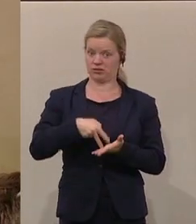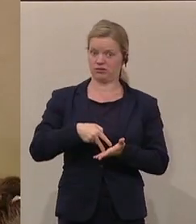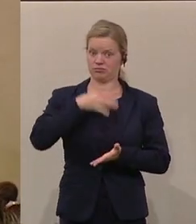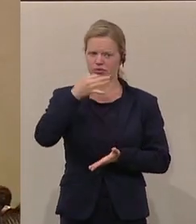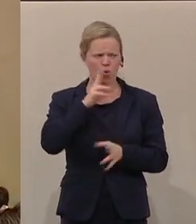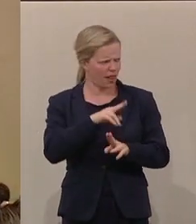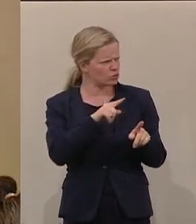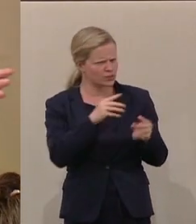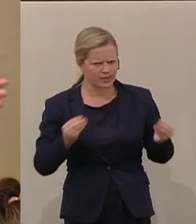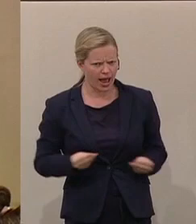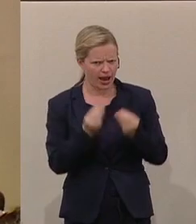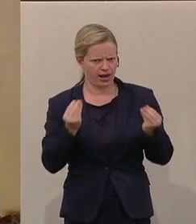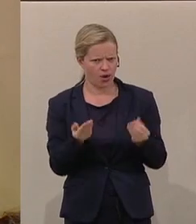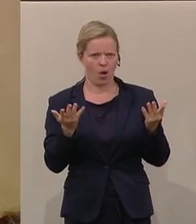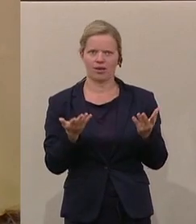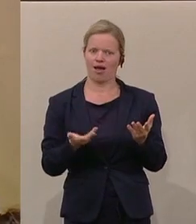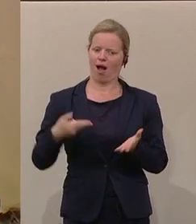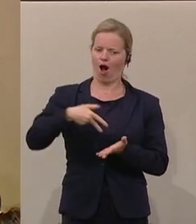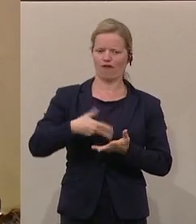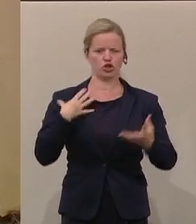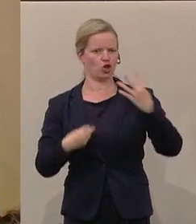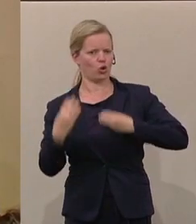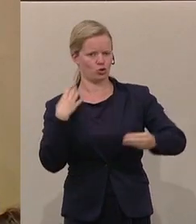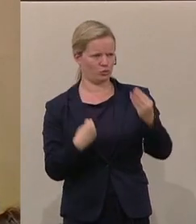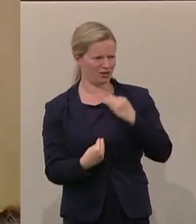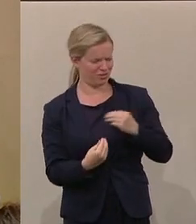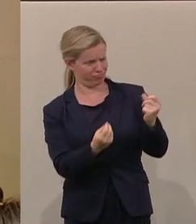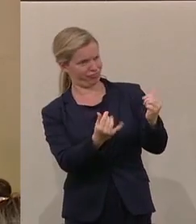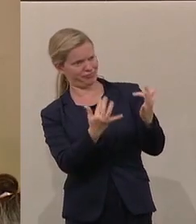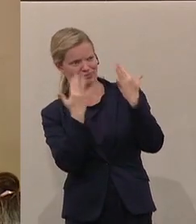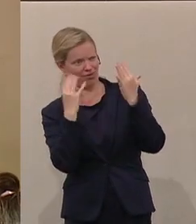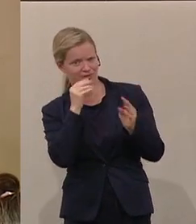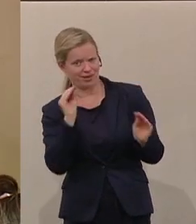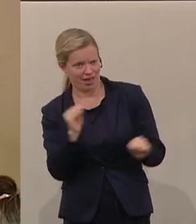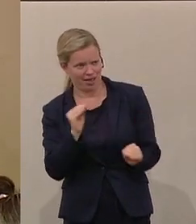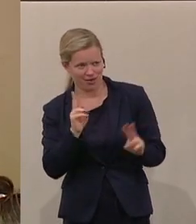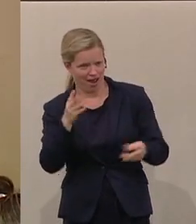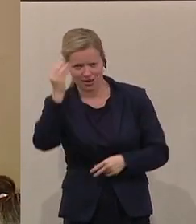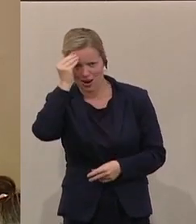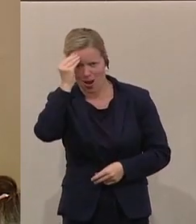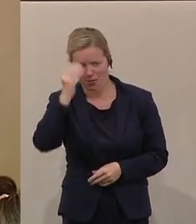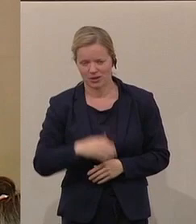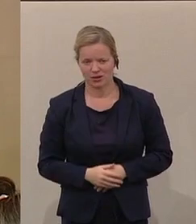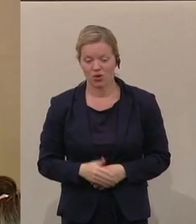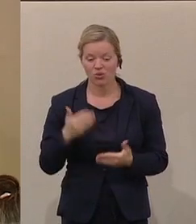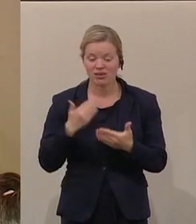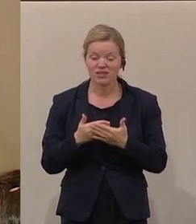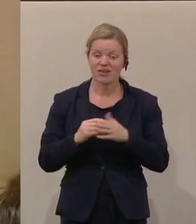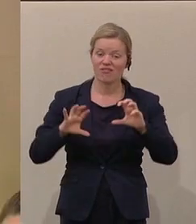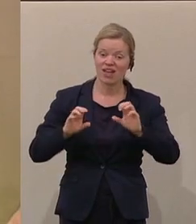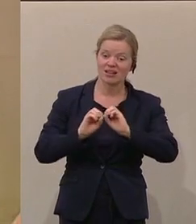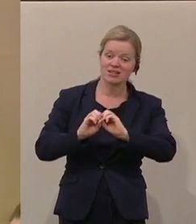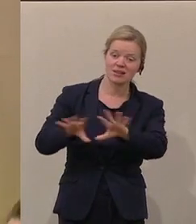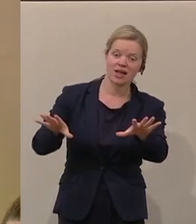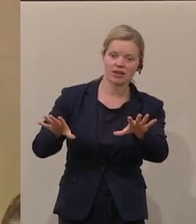eher sachlicher Redner, heute haben Sie sich als Schauspieler hier generiert, das war auch nicht authentisch und daher auch nicht glaubwürdig und daher kommt es auch beim Fernsehzuseher so nicht